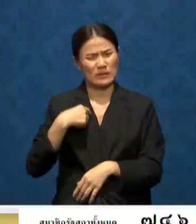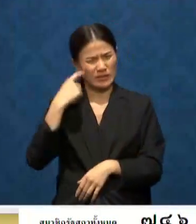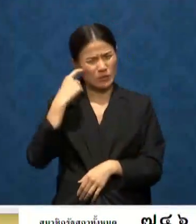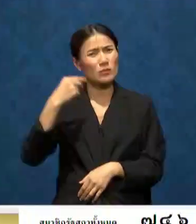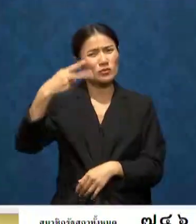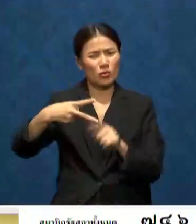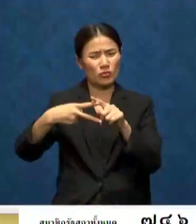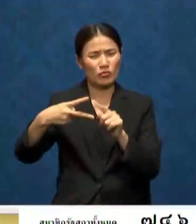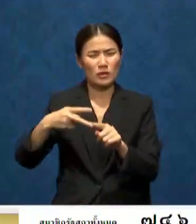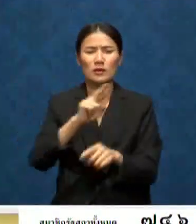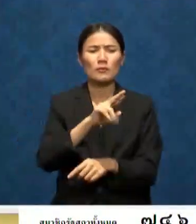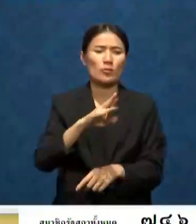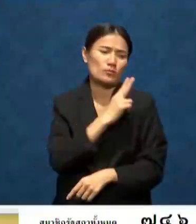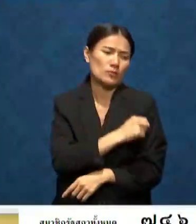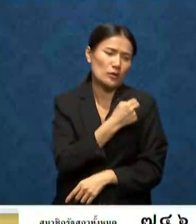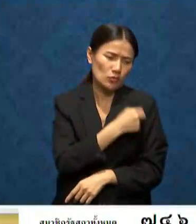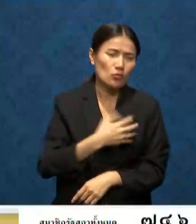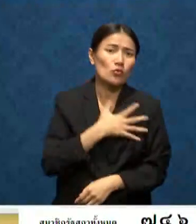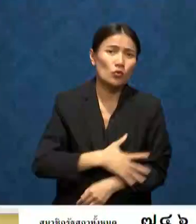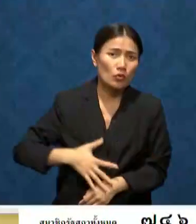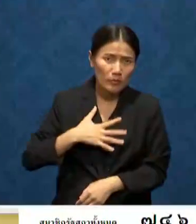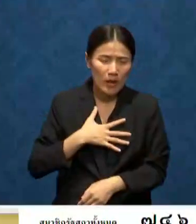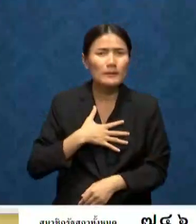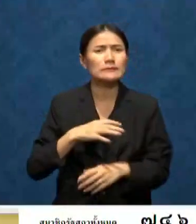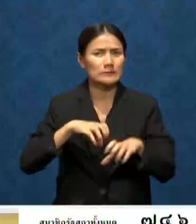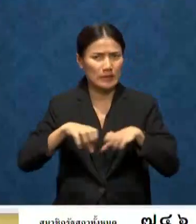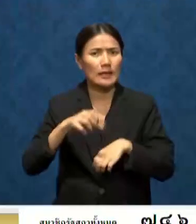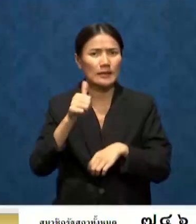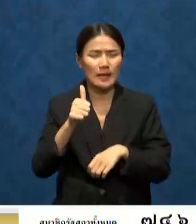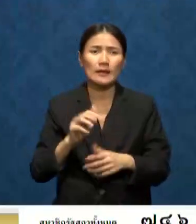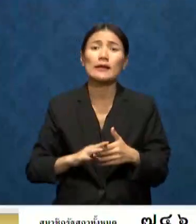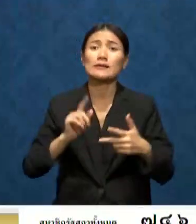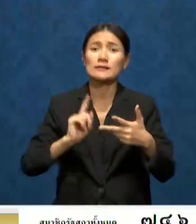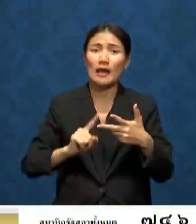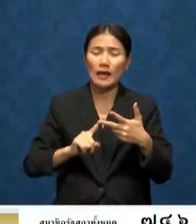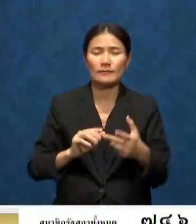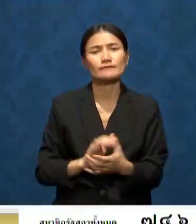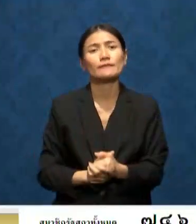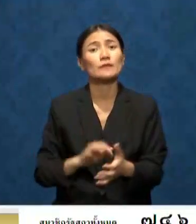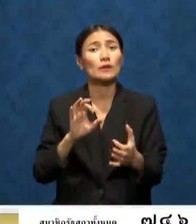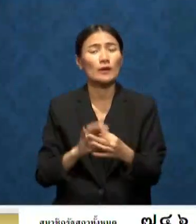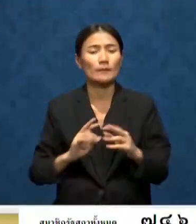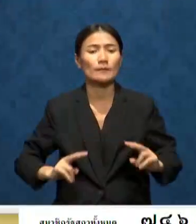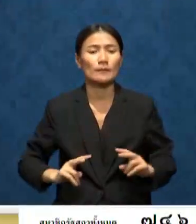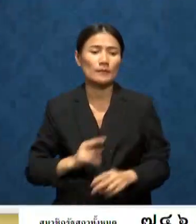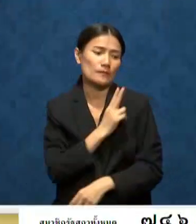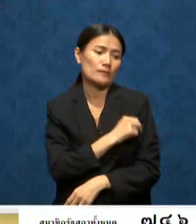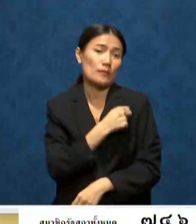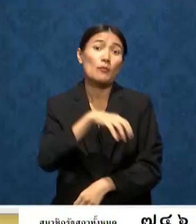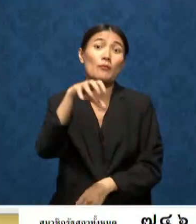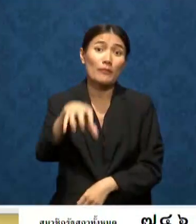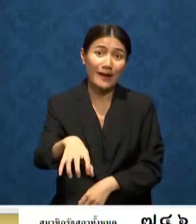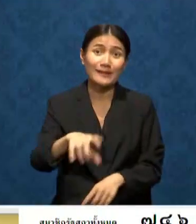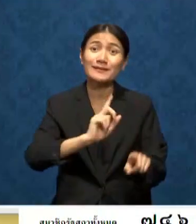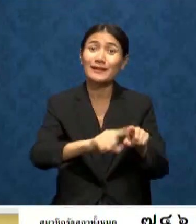ประเดนที่สามคือประสิทธิภาพของการประห hannoโรงพยาบนของกระสงสาสุขที่